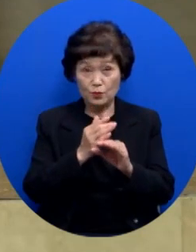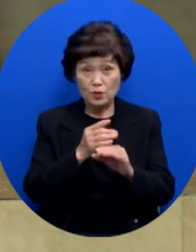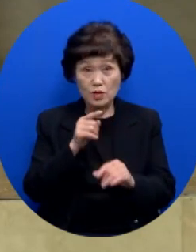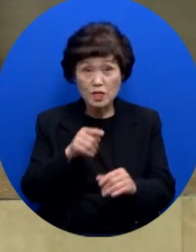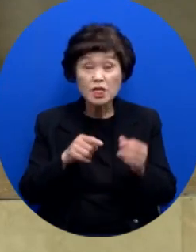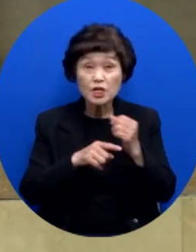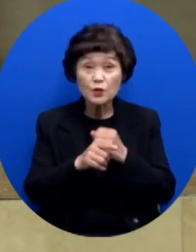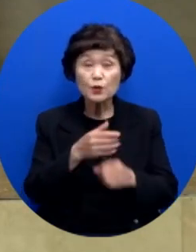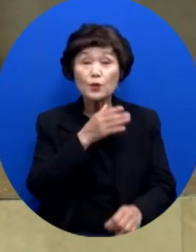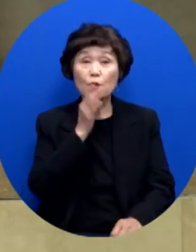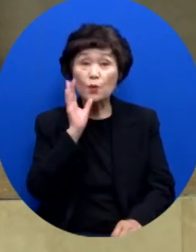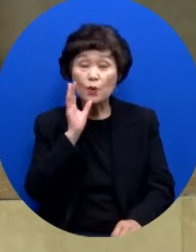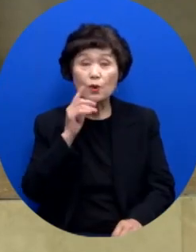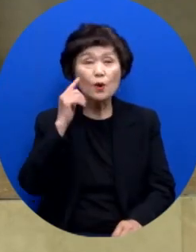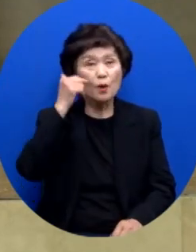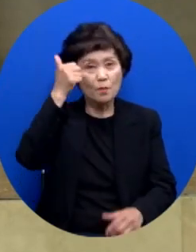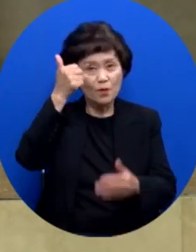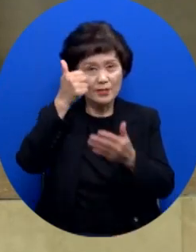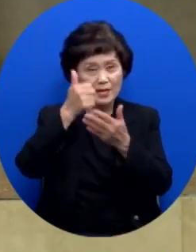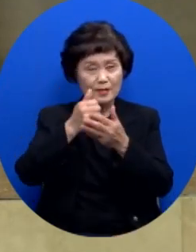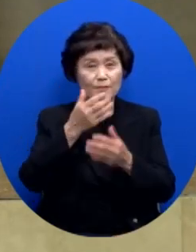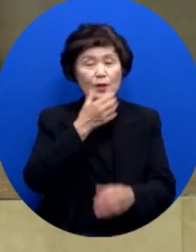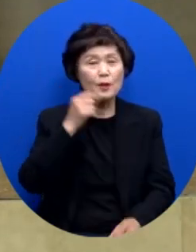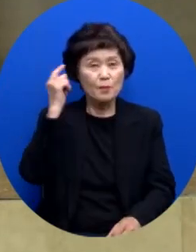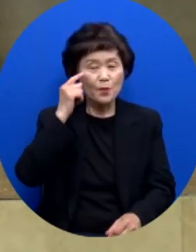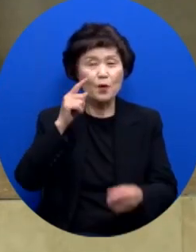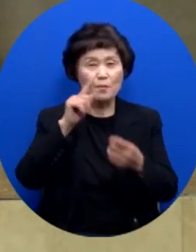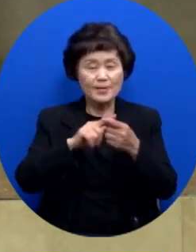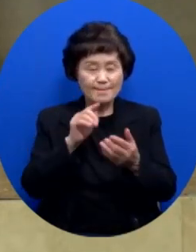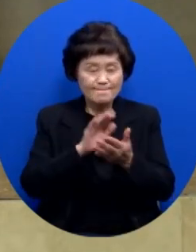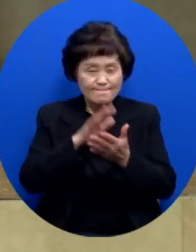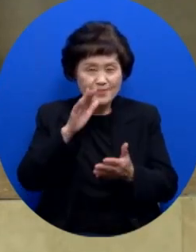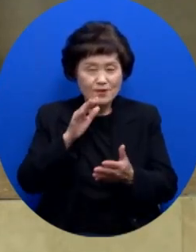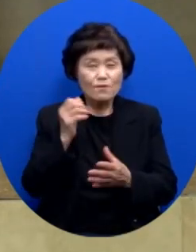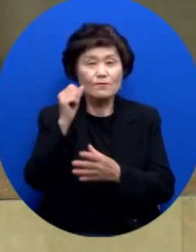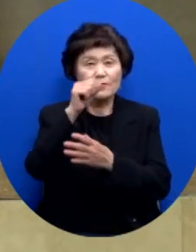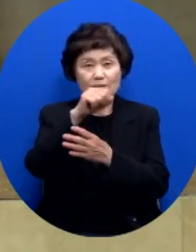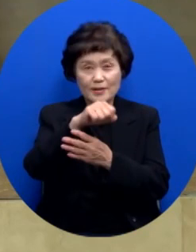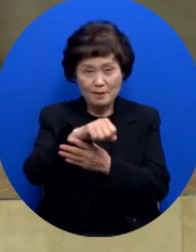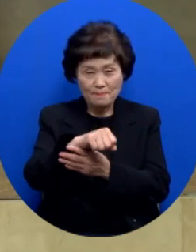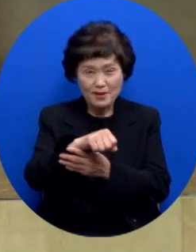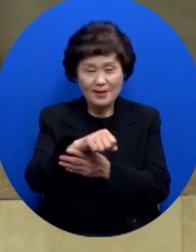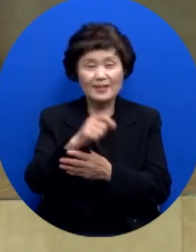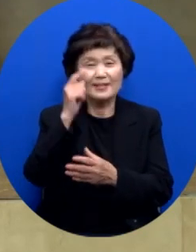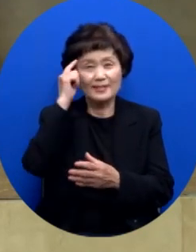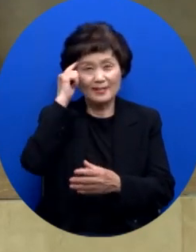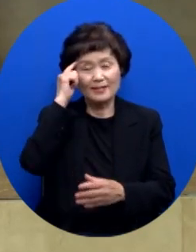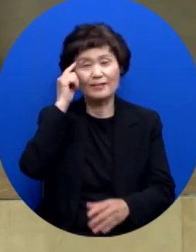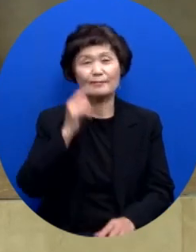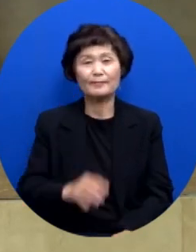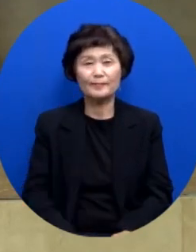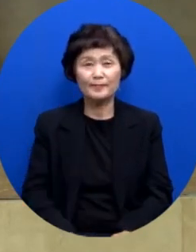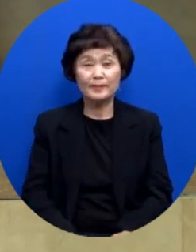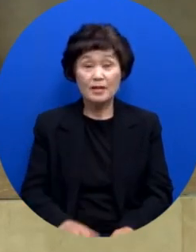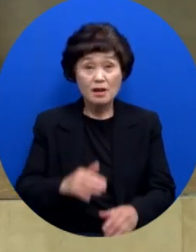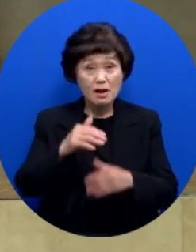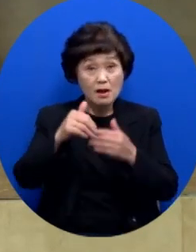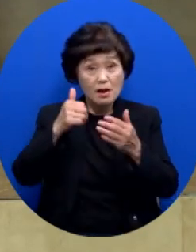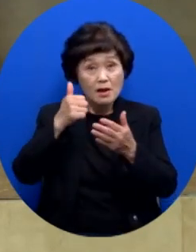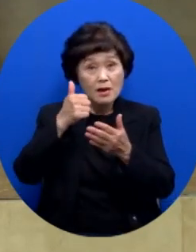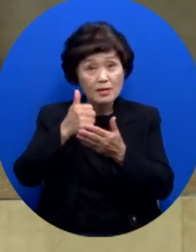부산 성시와 복음화를 위한 열정의 열매가 아닌가 그렇게 생각이 되고